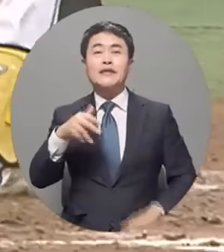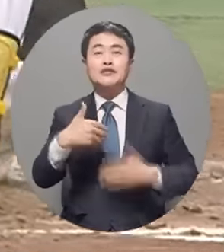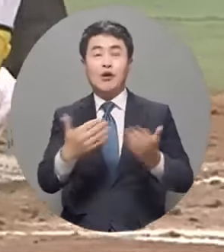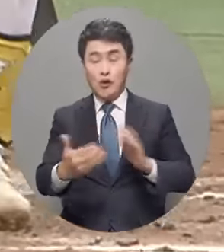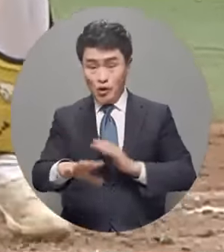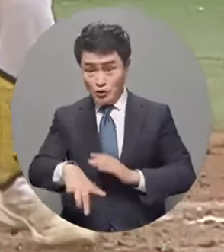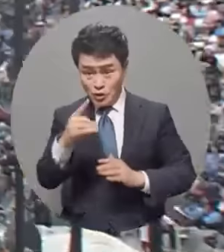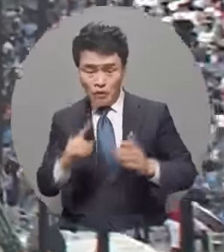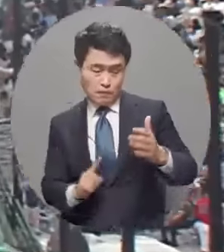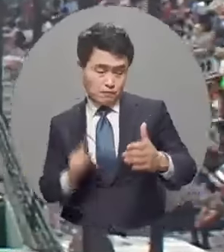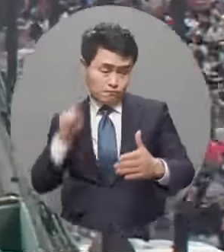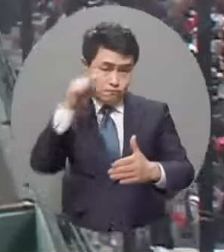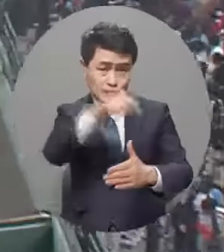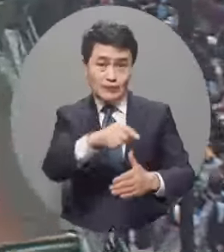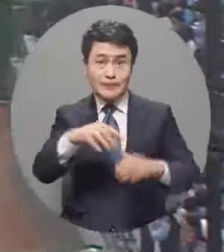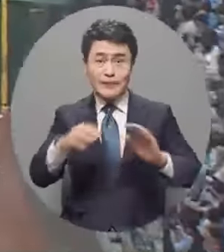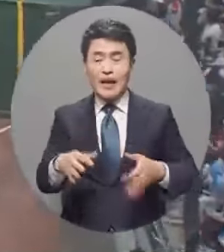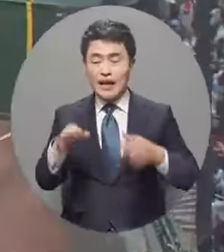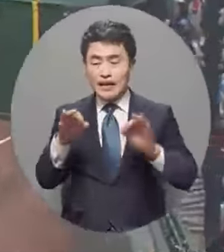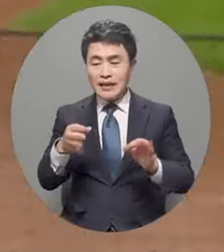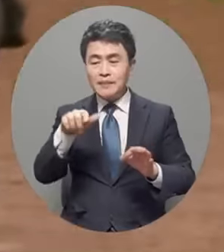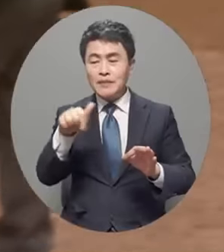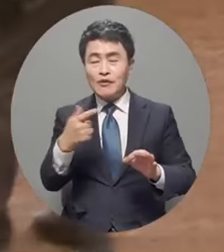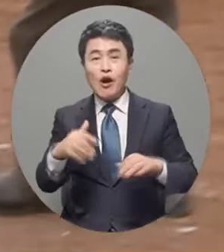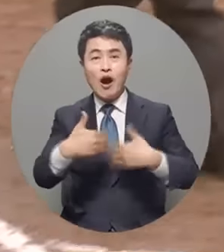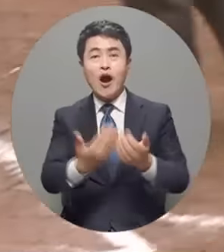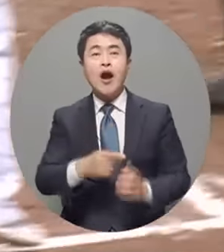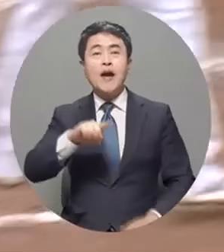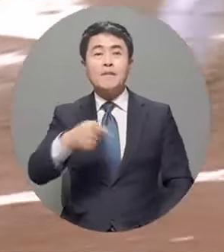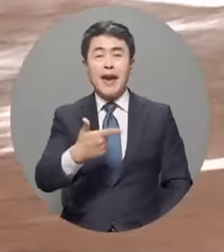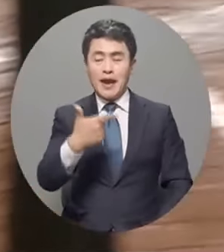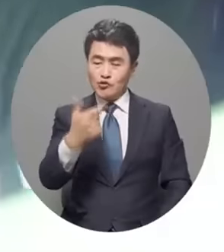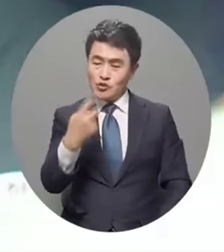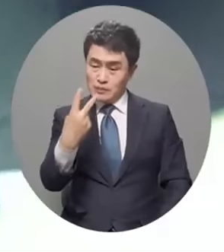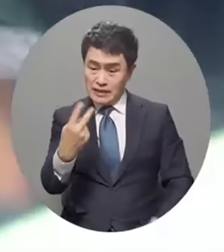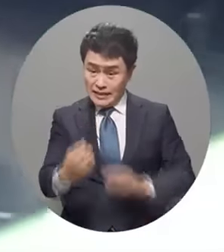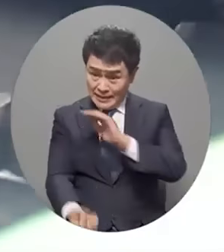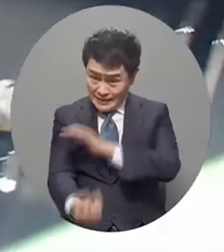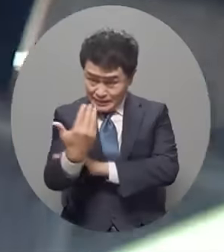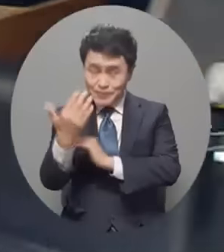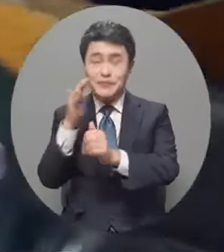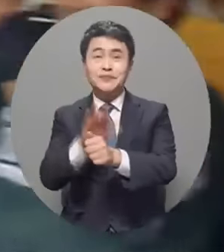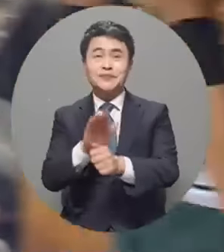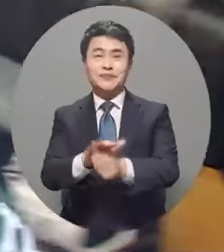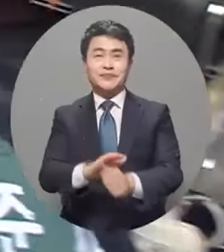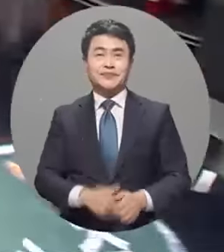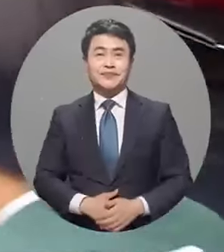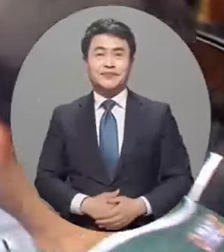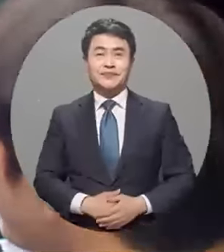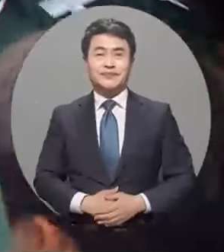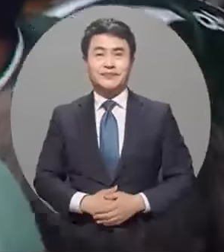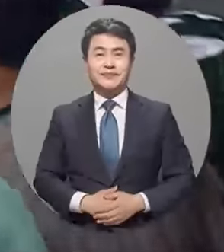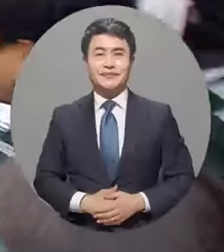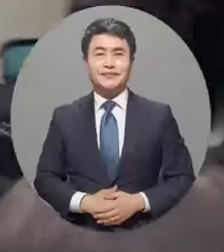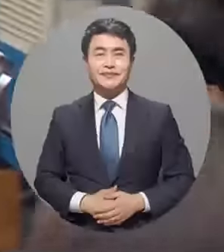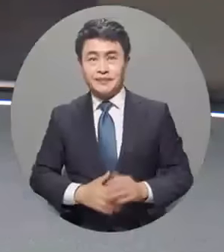첫 홈런을 쏘아올리며 김광현의 통산 162승을 도왔습니다. MBC 뉴스 이명노입니다.